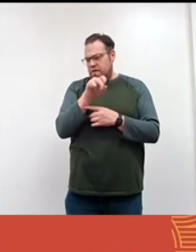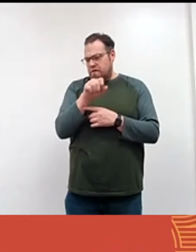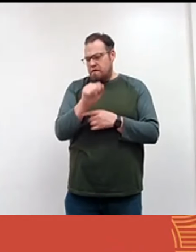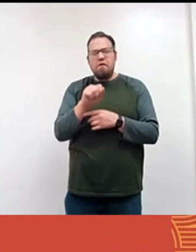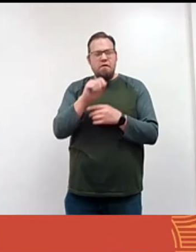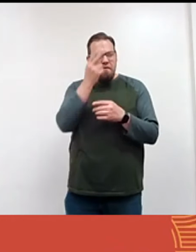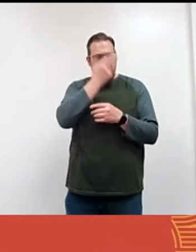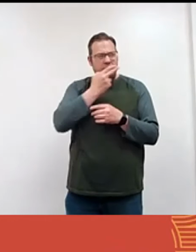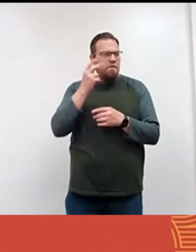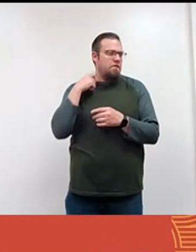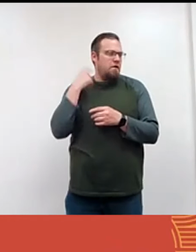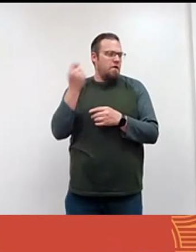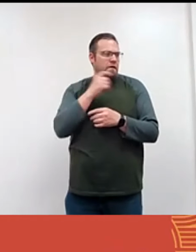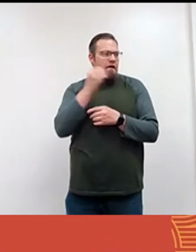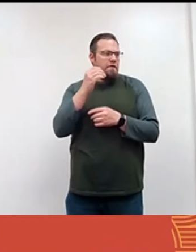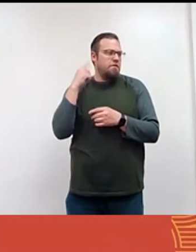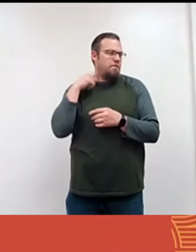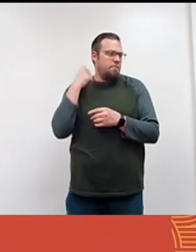عن جزر هاواي